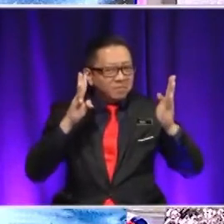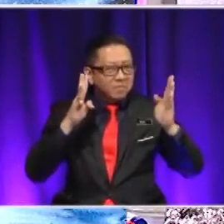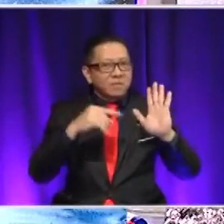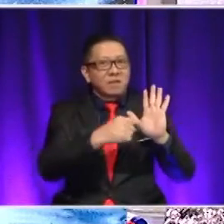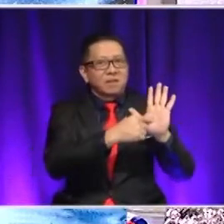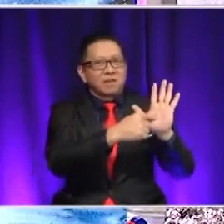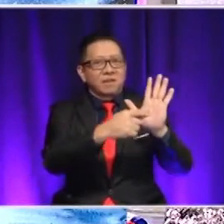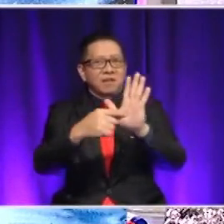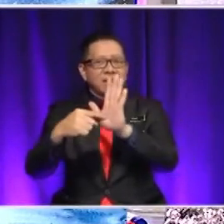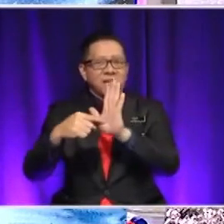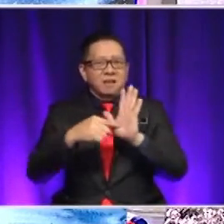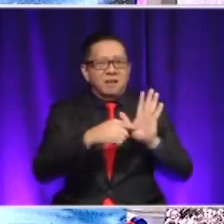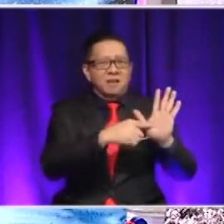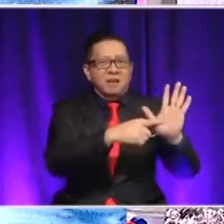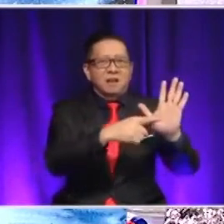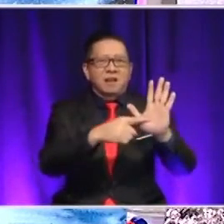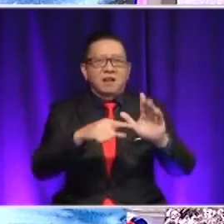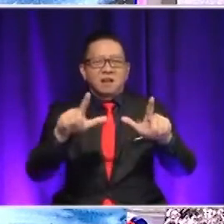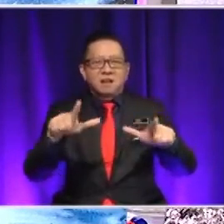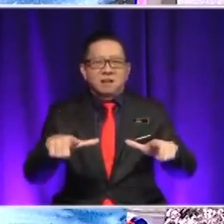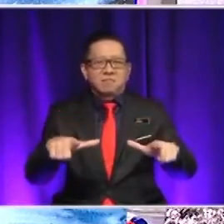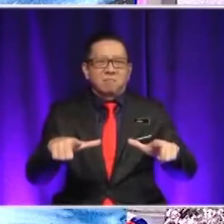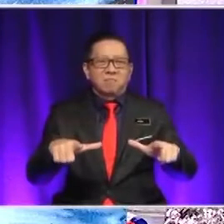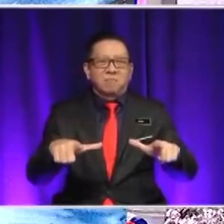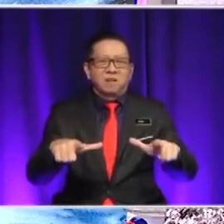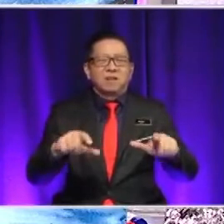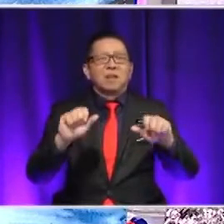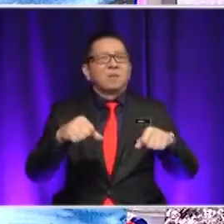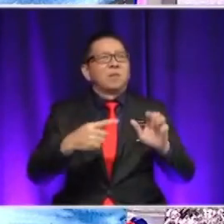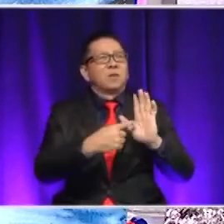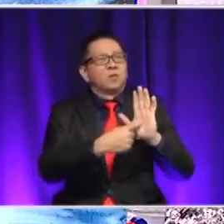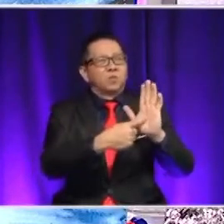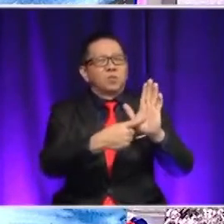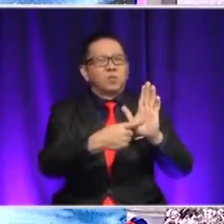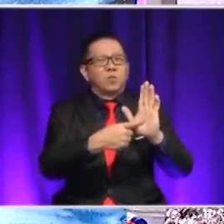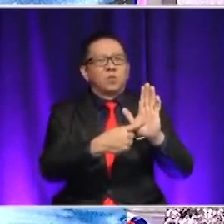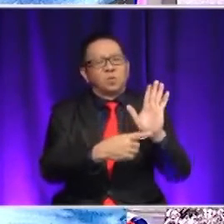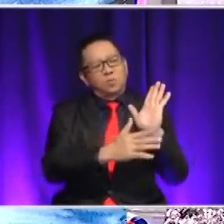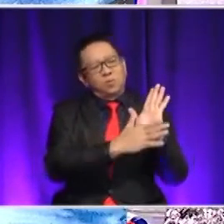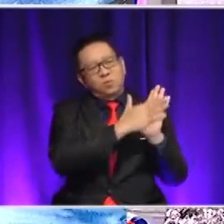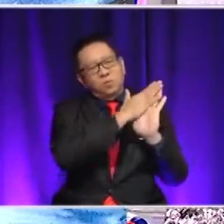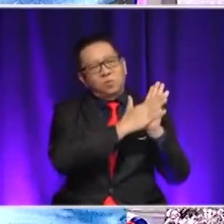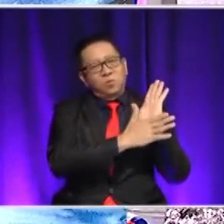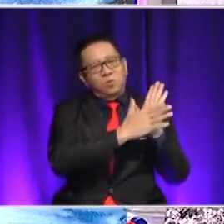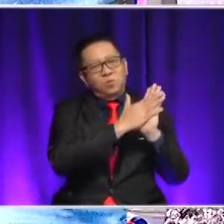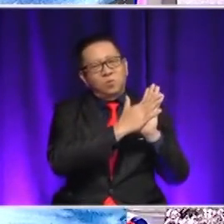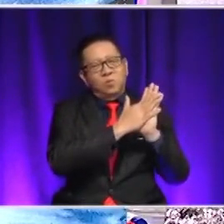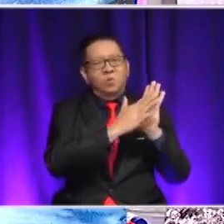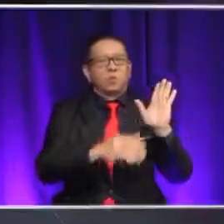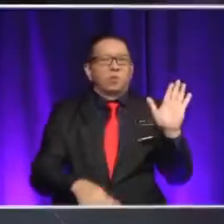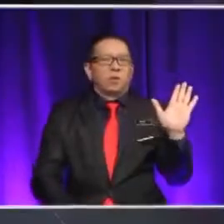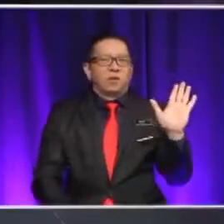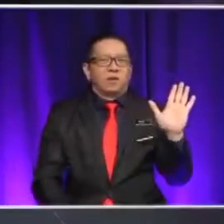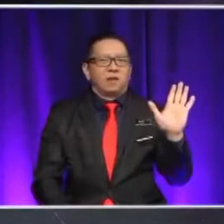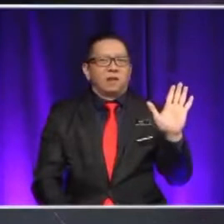Fame dekat bagi orang lihatin letak Messenger Ayah di kita beli Fame macam nih mungkin itu pun seperti di sebelah tegas